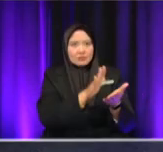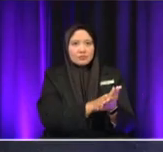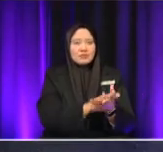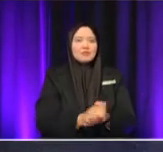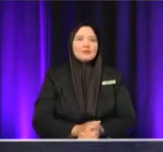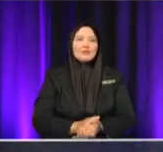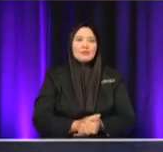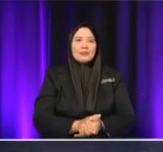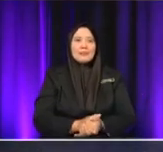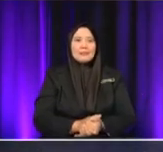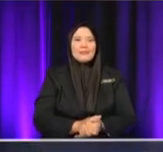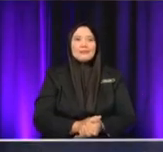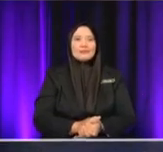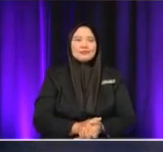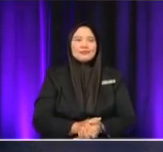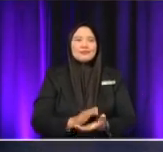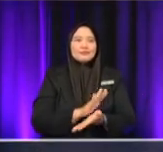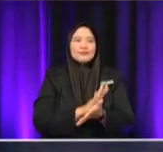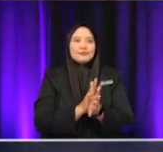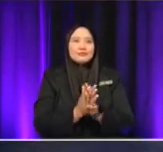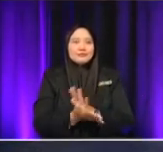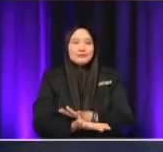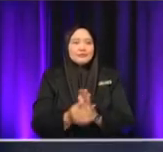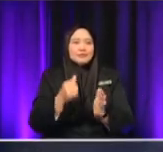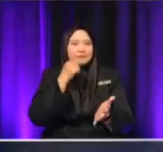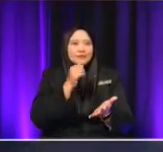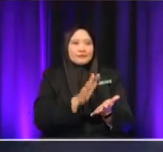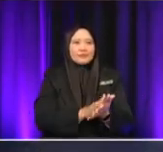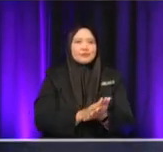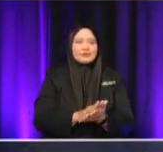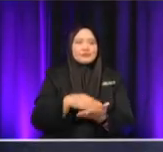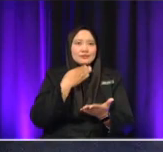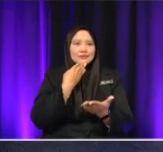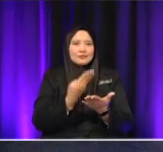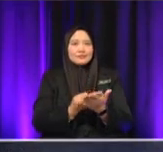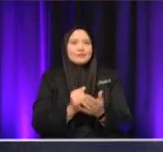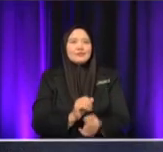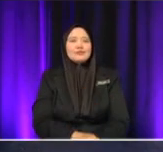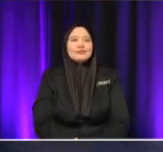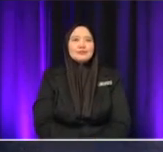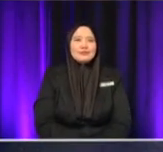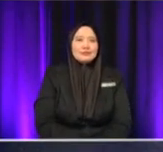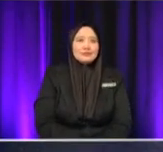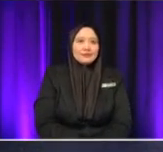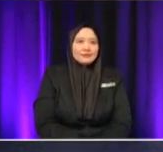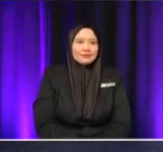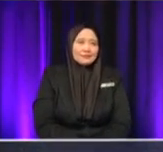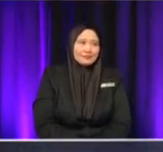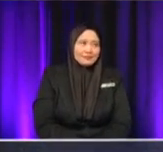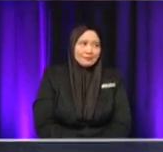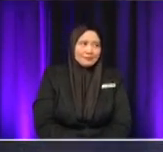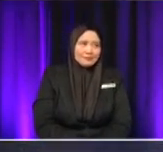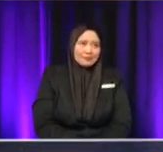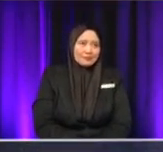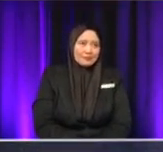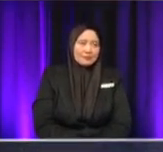rumah tangga dengan istri yang sholehah Oke terima kasih Fatin kalau ada pandangan